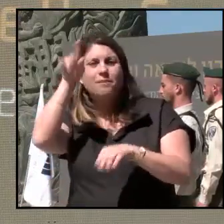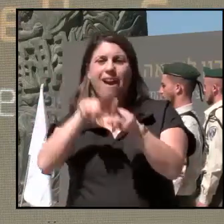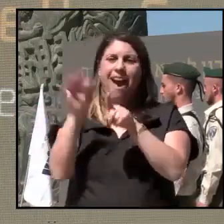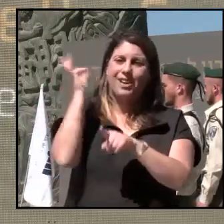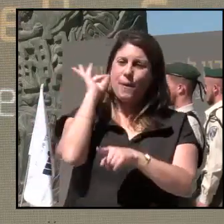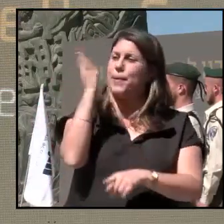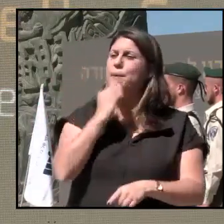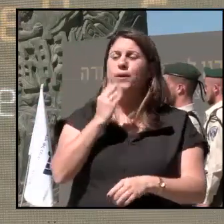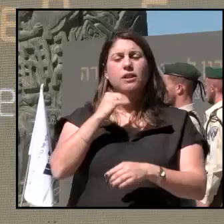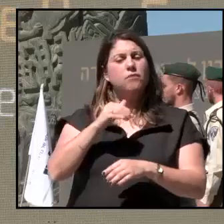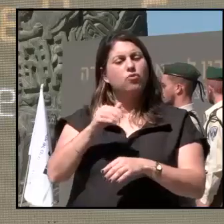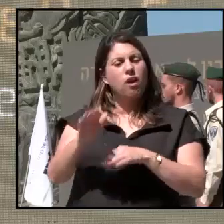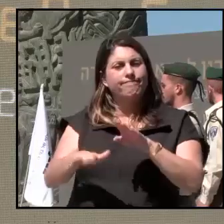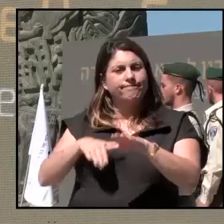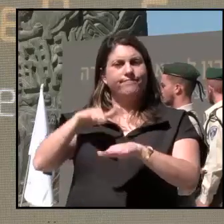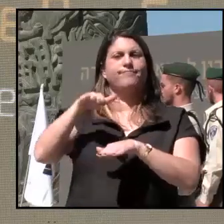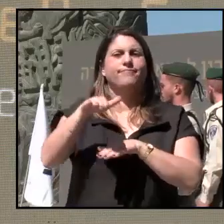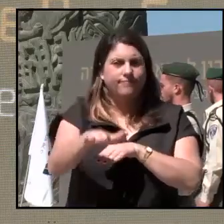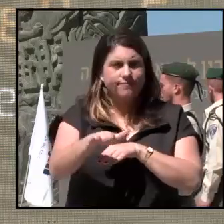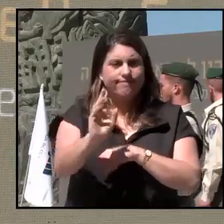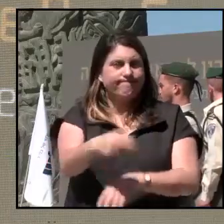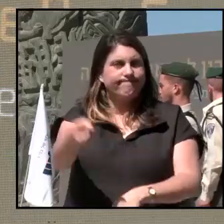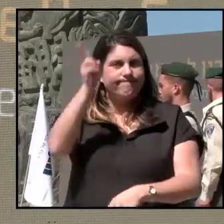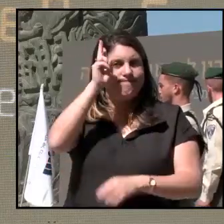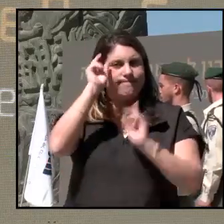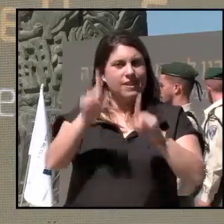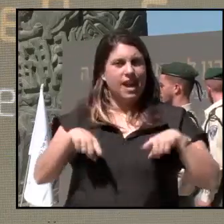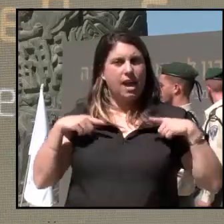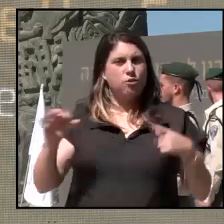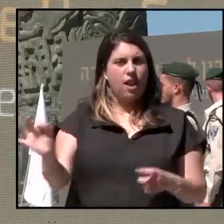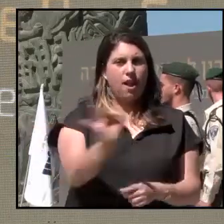יהודים שצעדו קדימה וסיכנו את חייהם